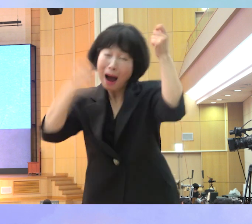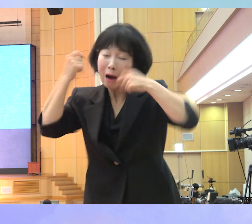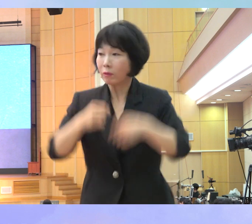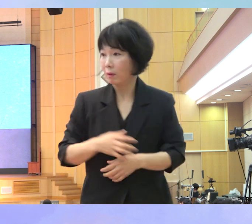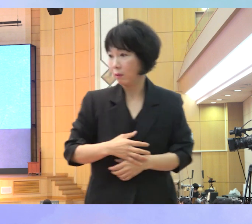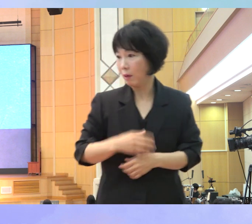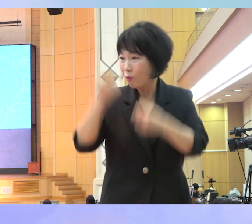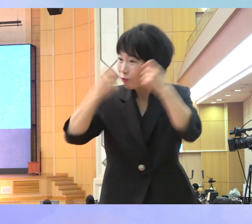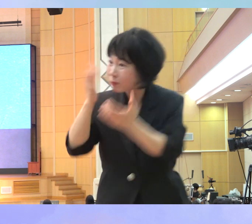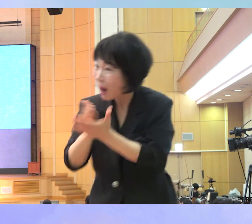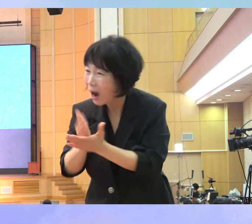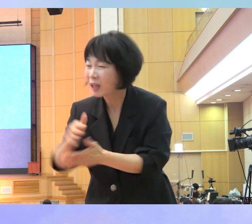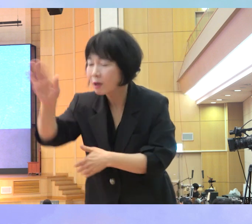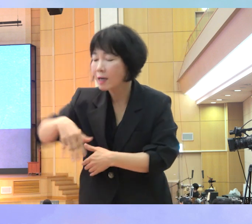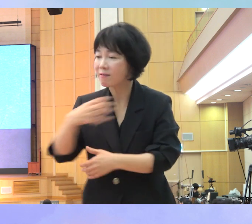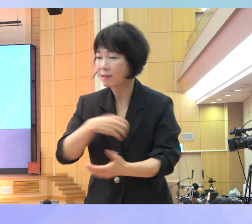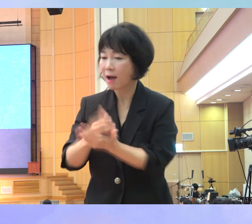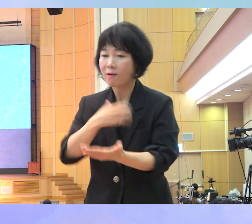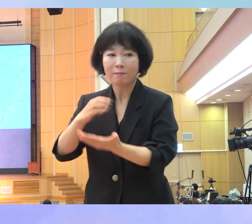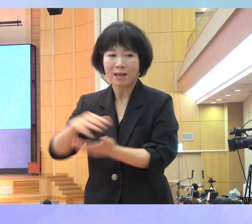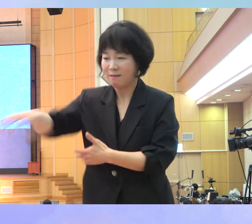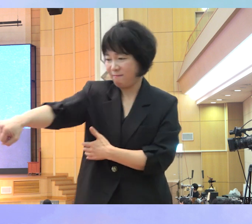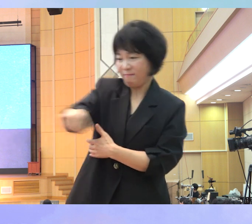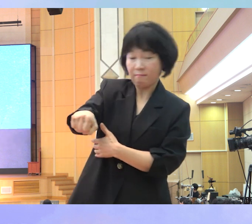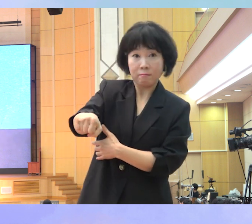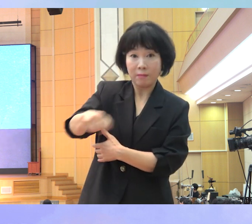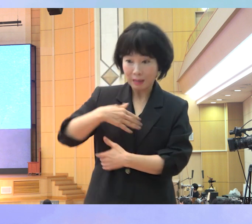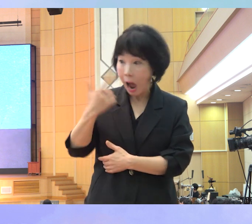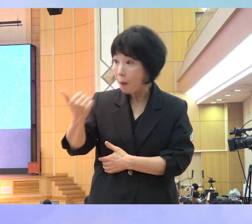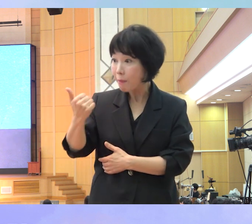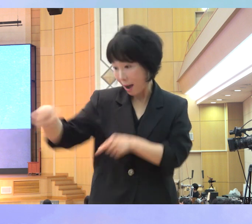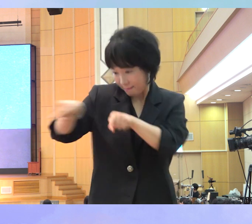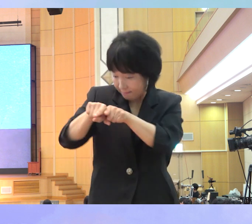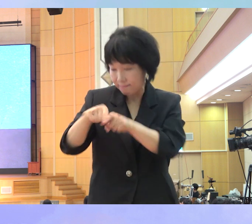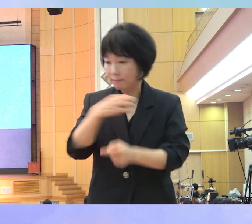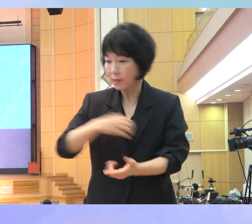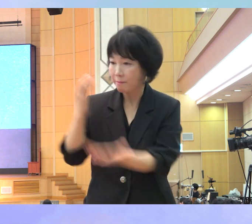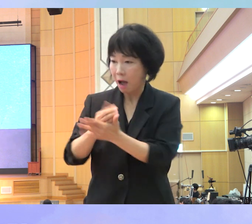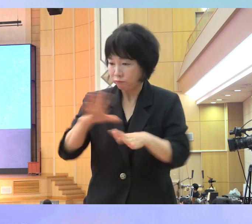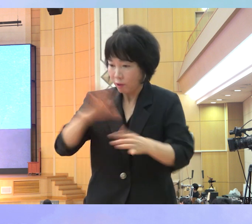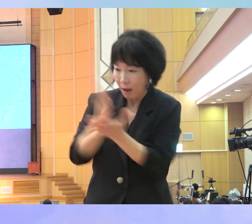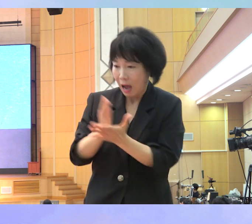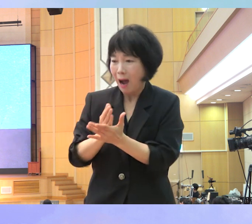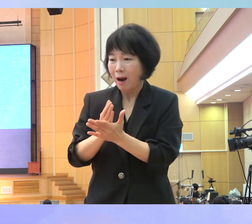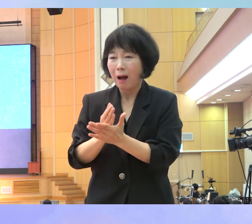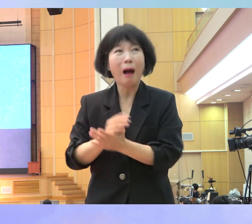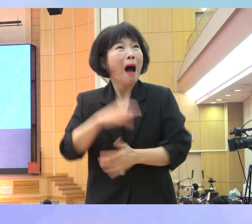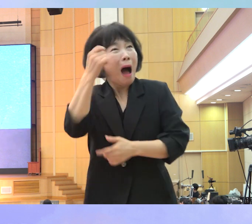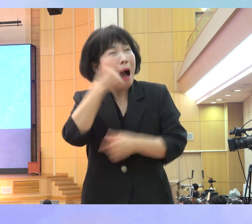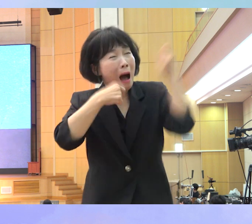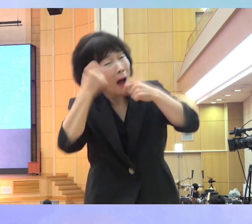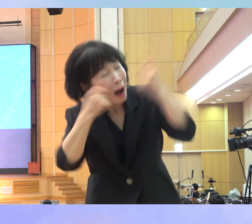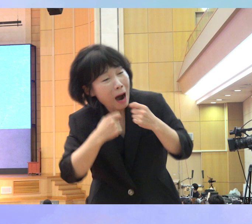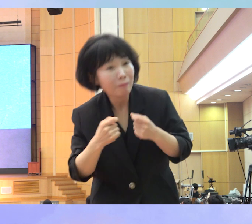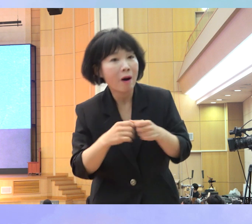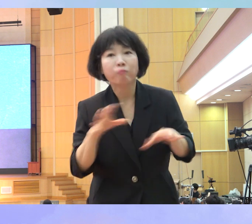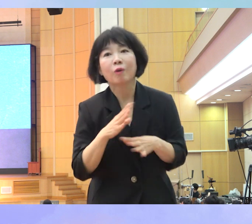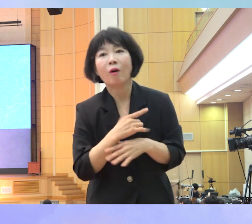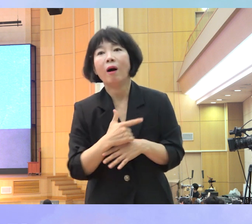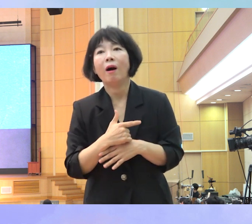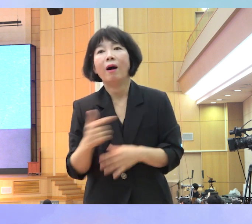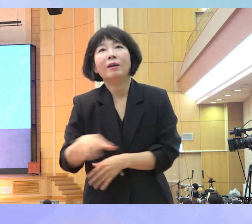그래서 제가 손을 딱 이끌면서, 아빠가 있는데 뭘 걱정이야. 아빠가 옆에서 딱